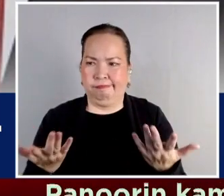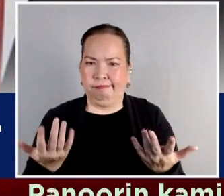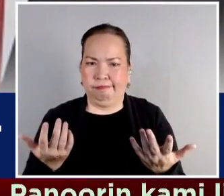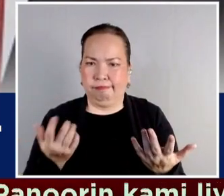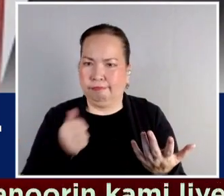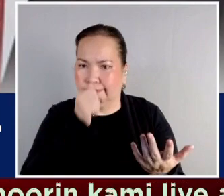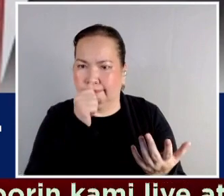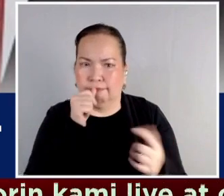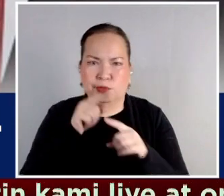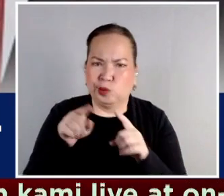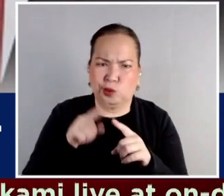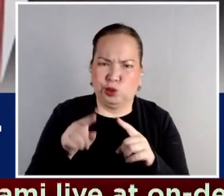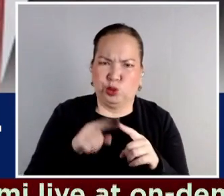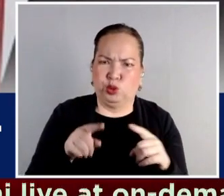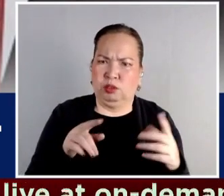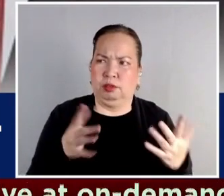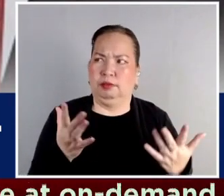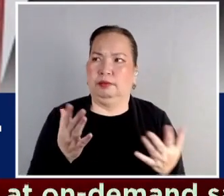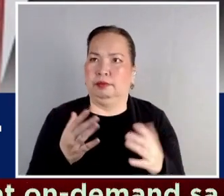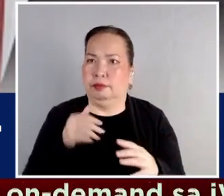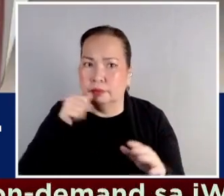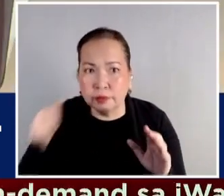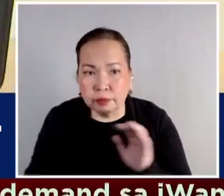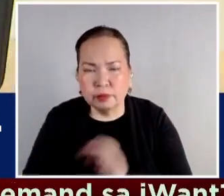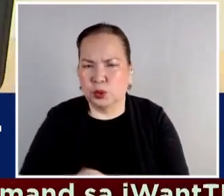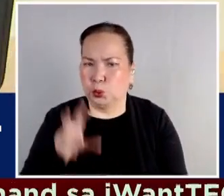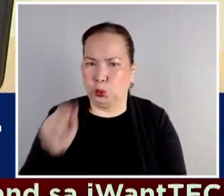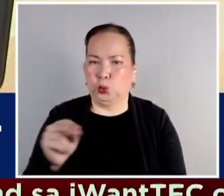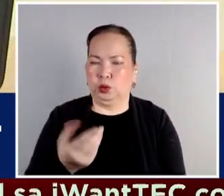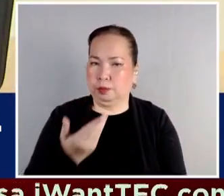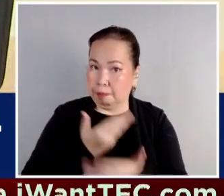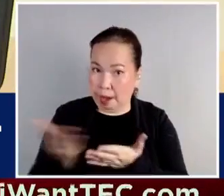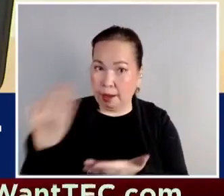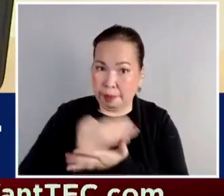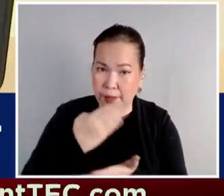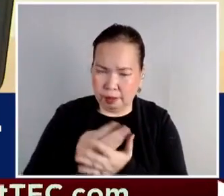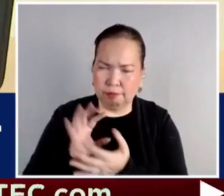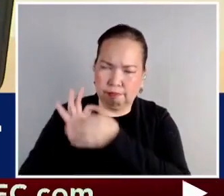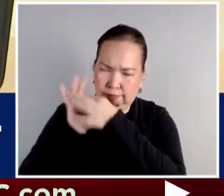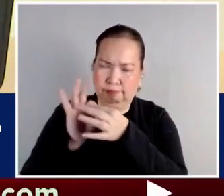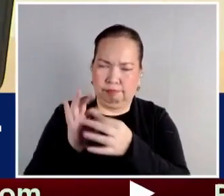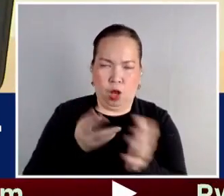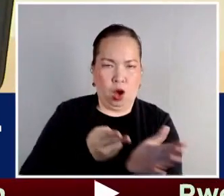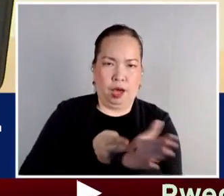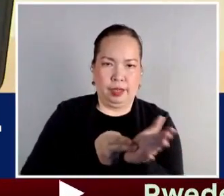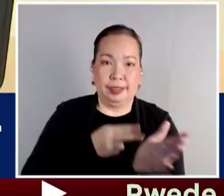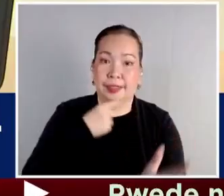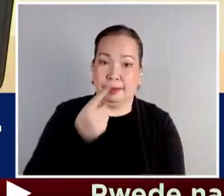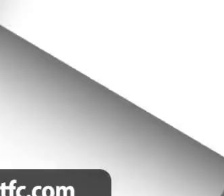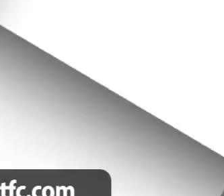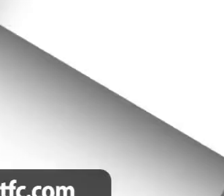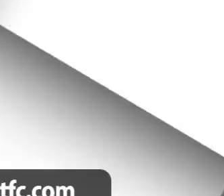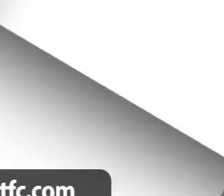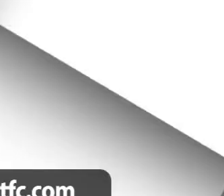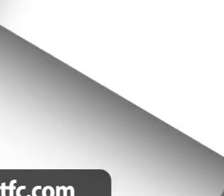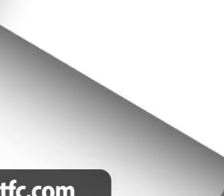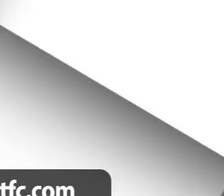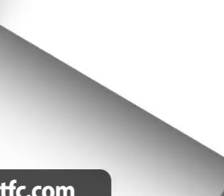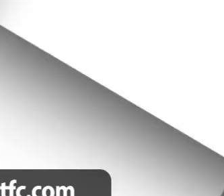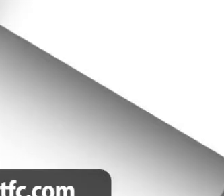tuwid ang pagbili para sa gobyerno. Joyce Balanso, ABS-CBN News.